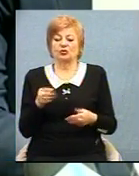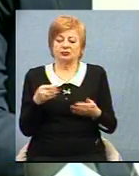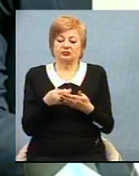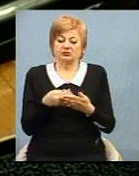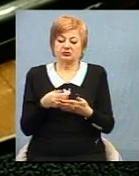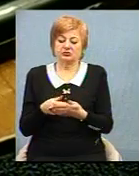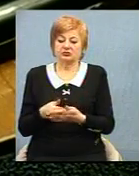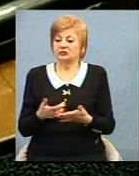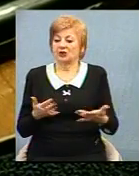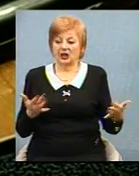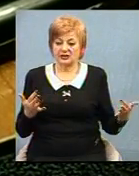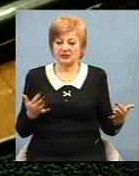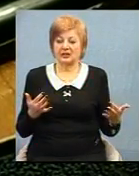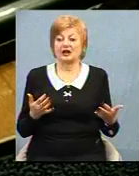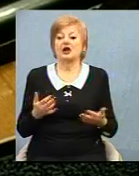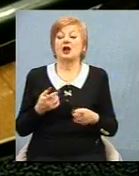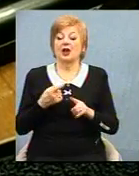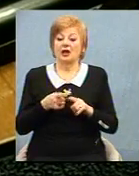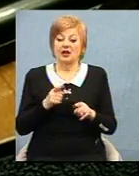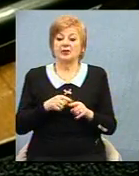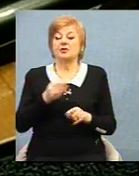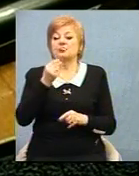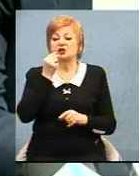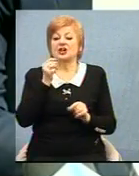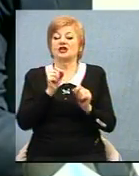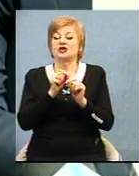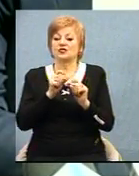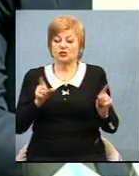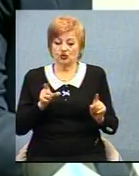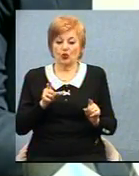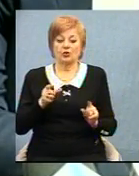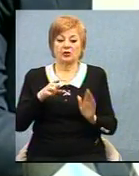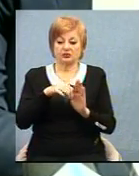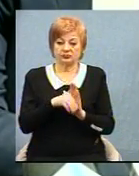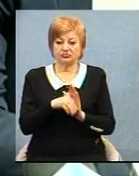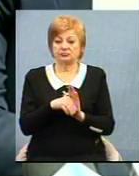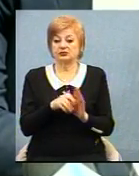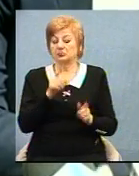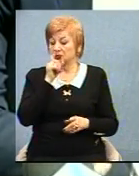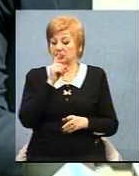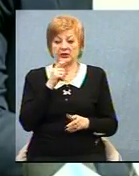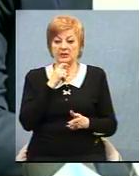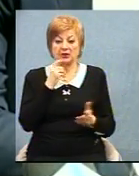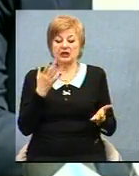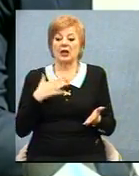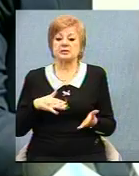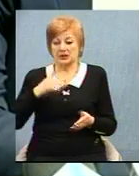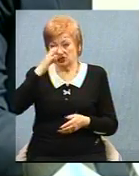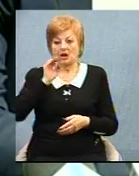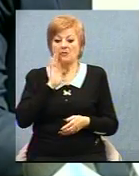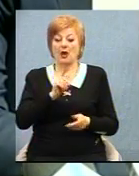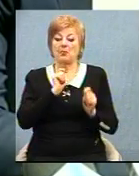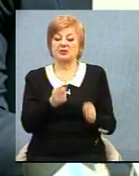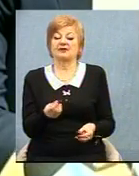карты бонусные, и транспортные услуги. И питание в школе могут быть. Вот, где понятно, что зачем родителям